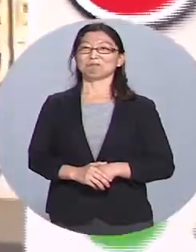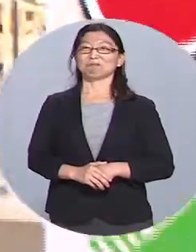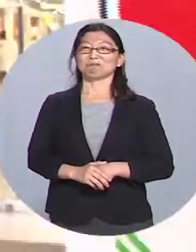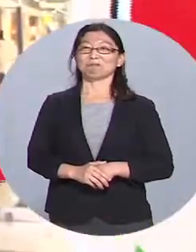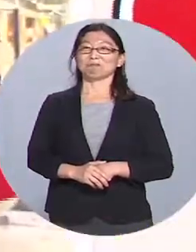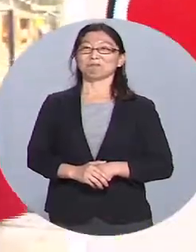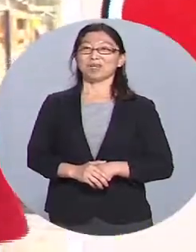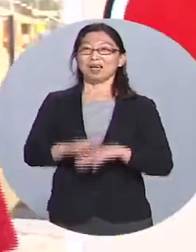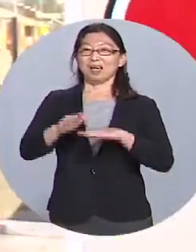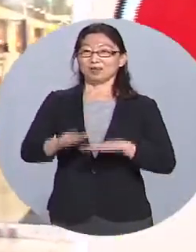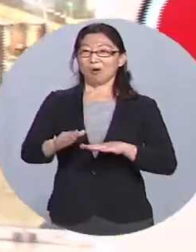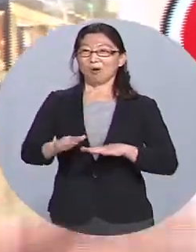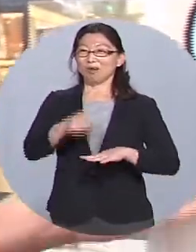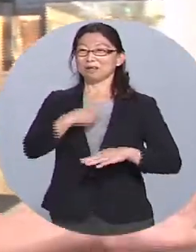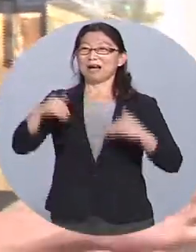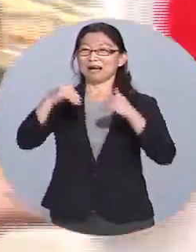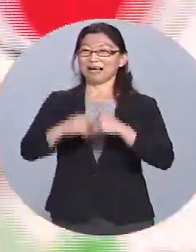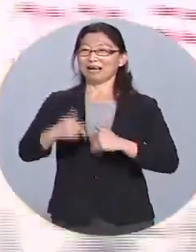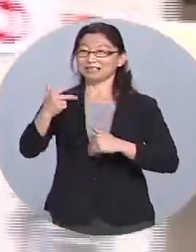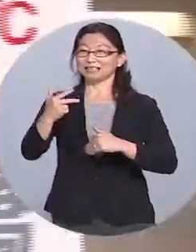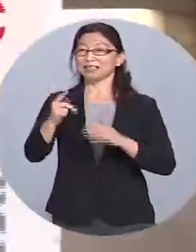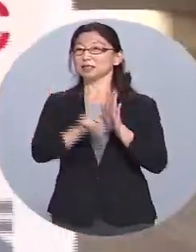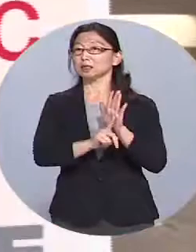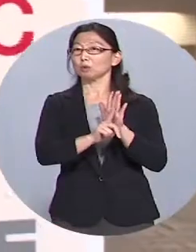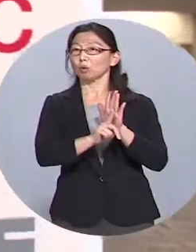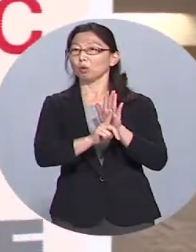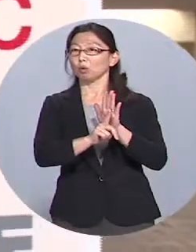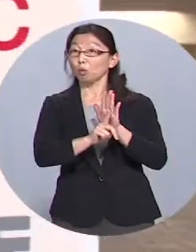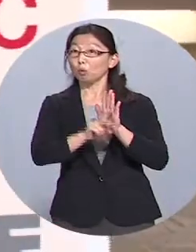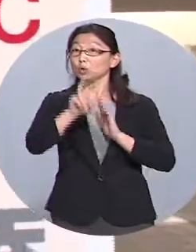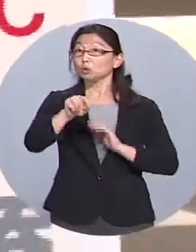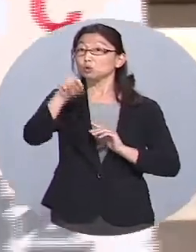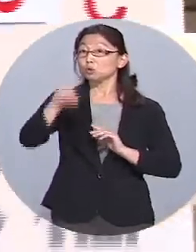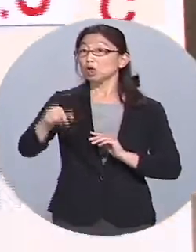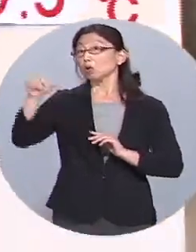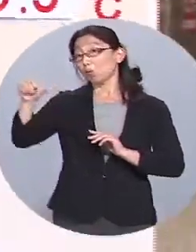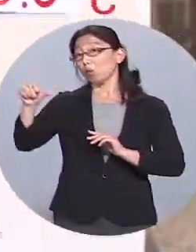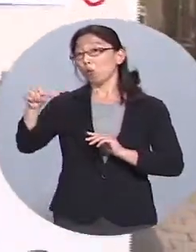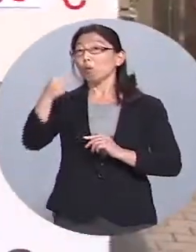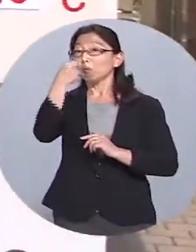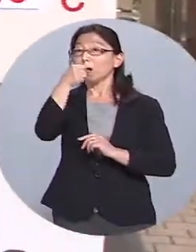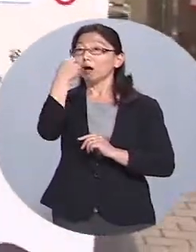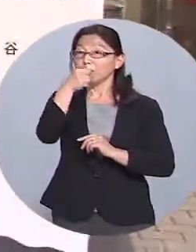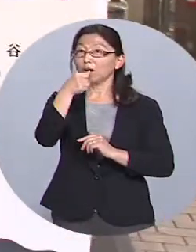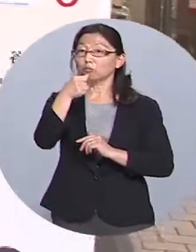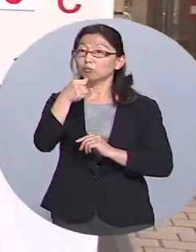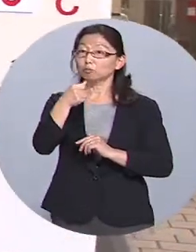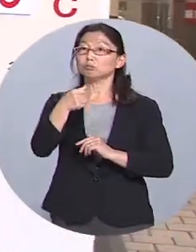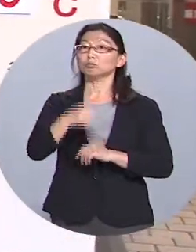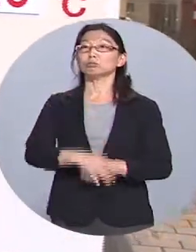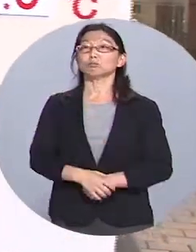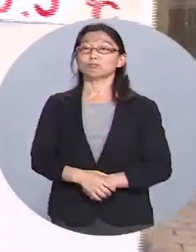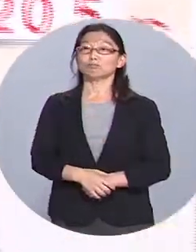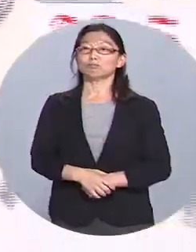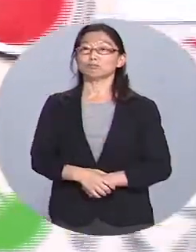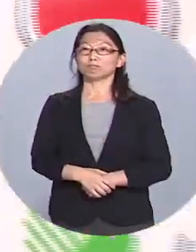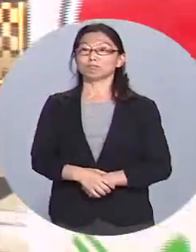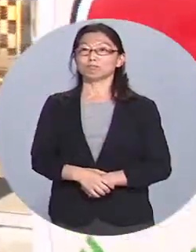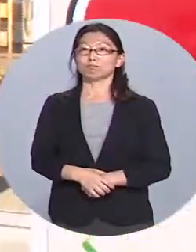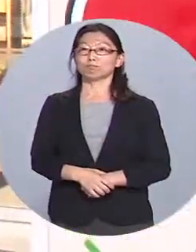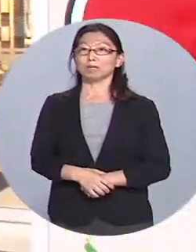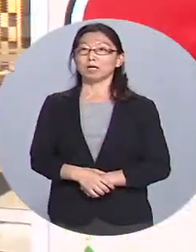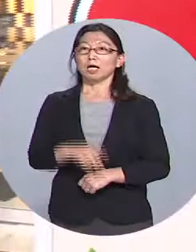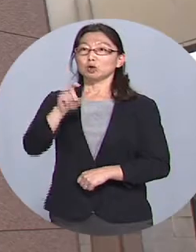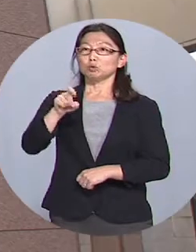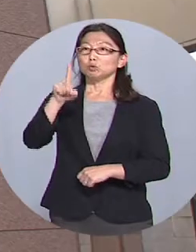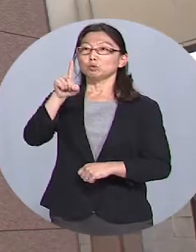ということで本日熊谷市気温は 20.5 度でございます。今日はねすごい過ごしやすい感じなんですけども、11